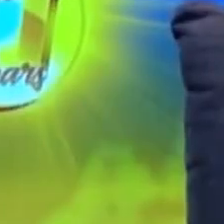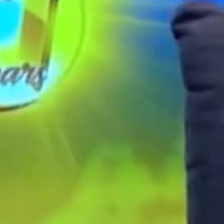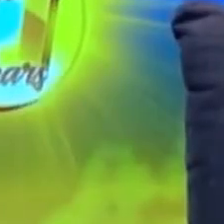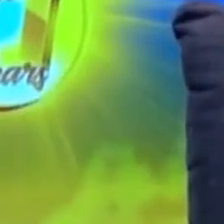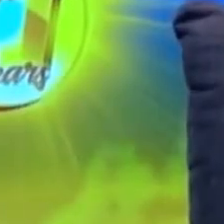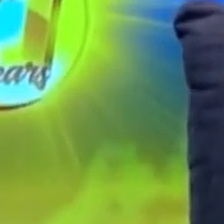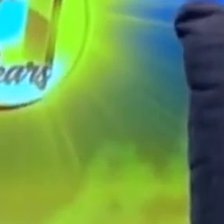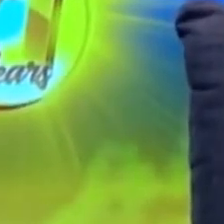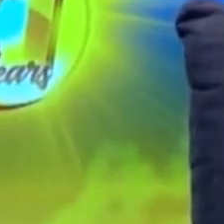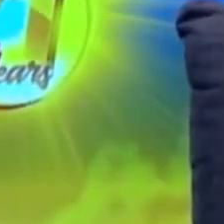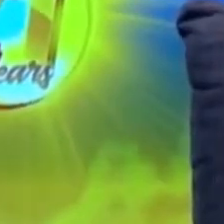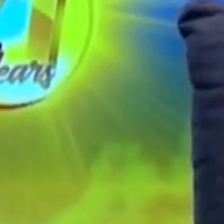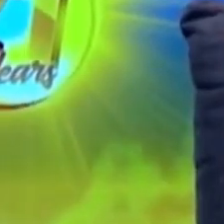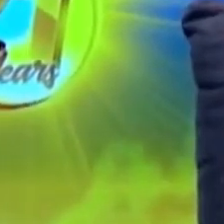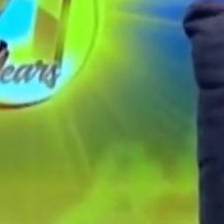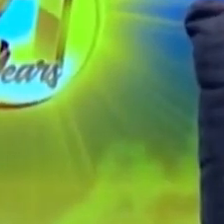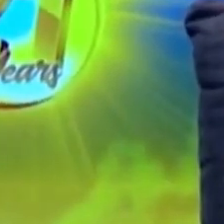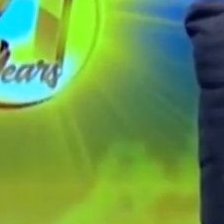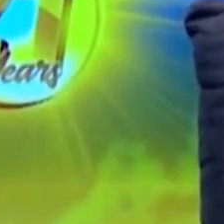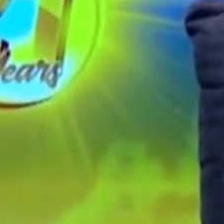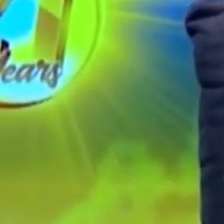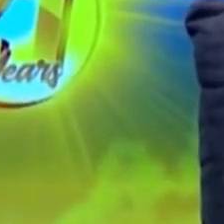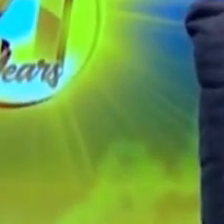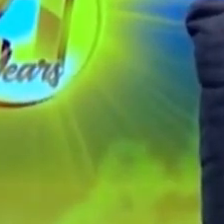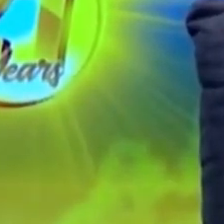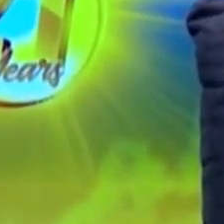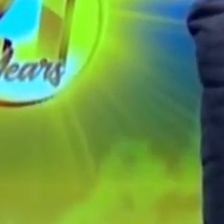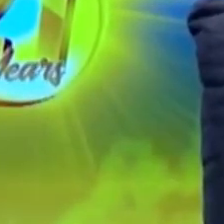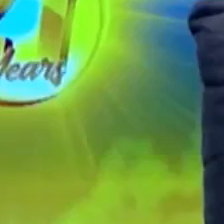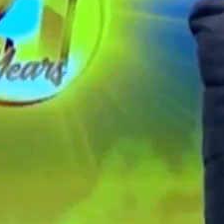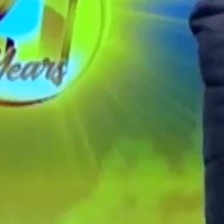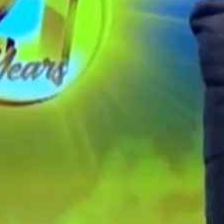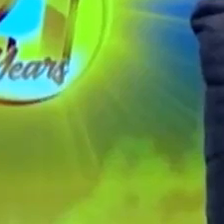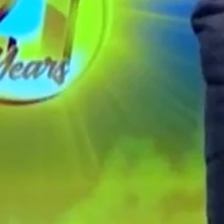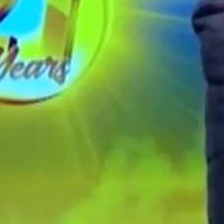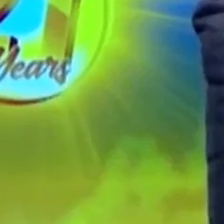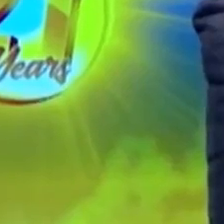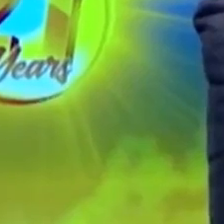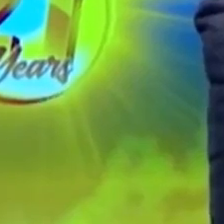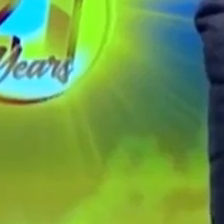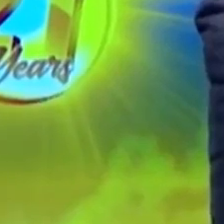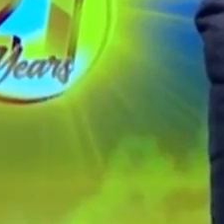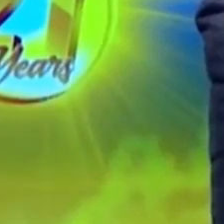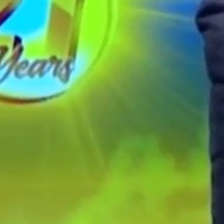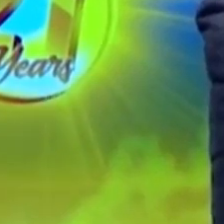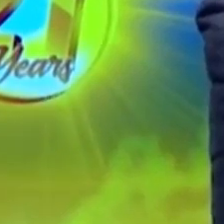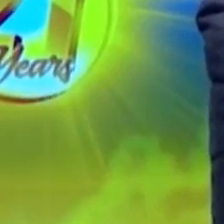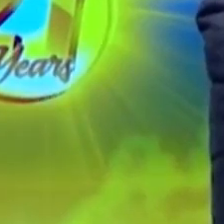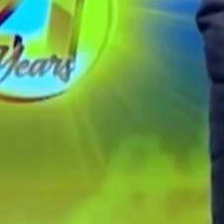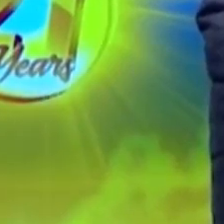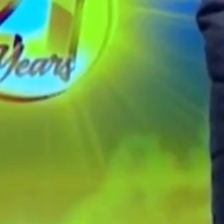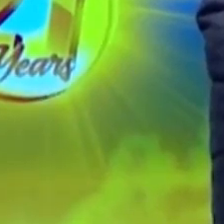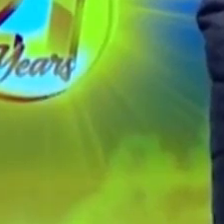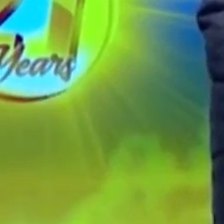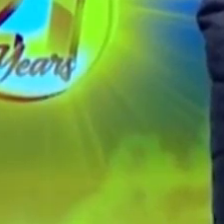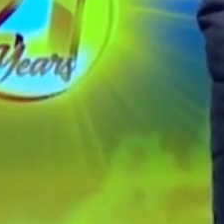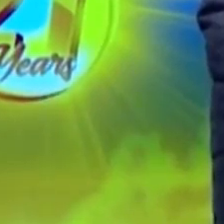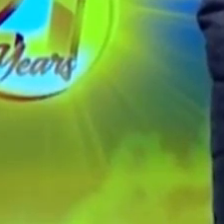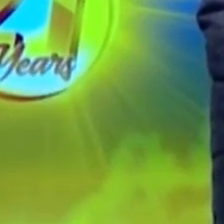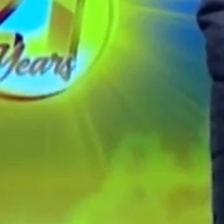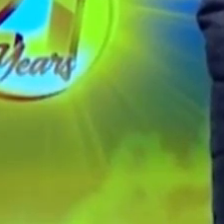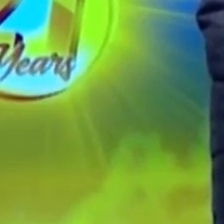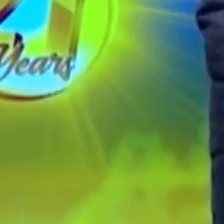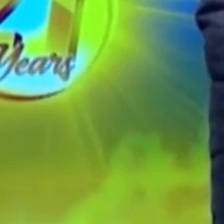Kapuso, mauuna ka sa mga balita. Panoorin lamang ang unang balita sa Unang Hirit at iba pang award-winning newscast sa